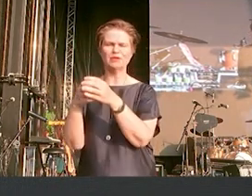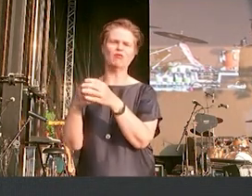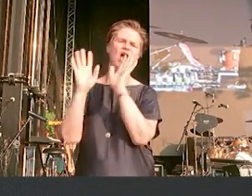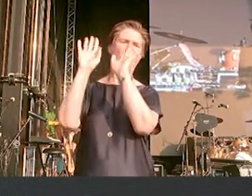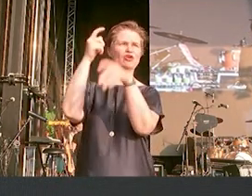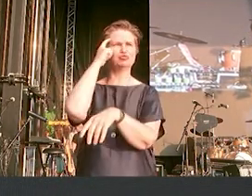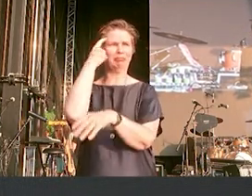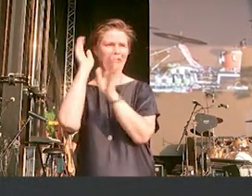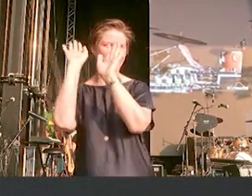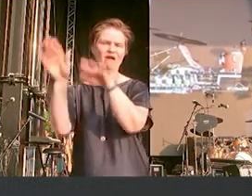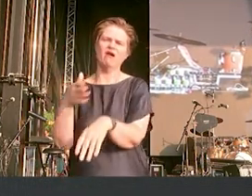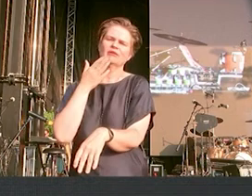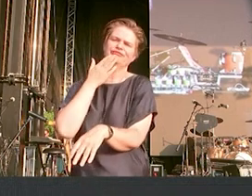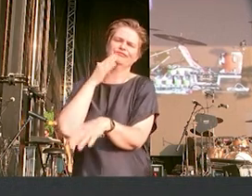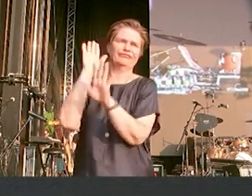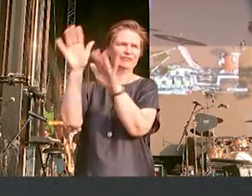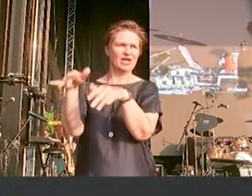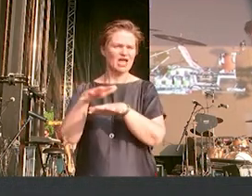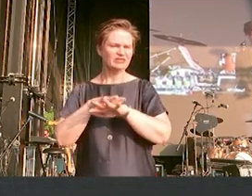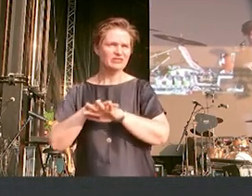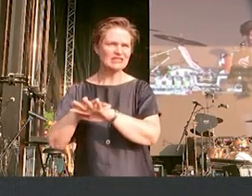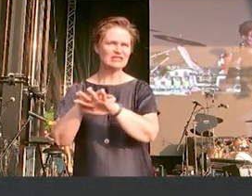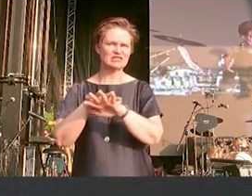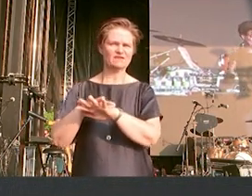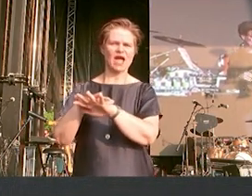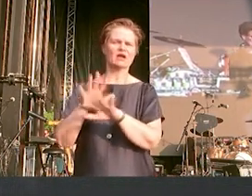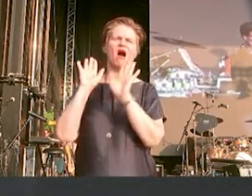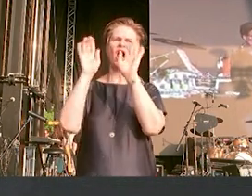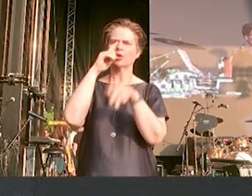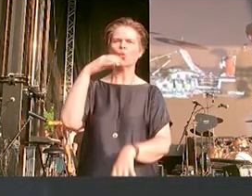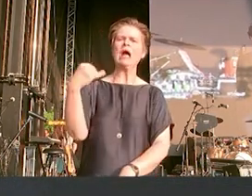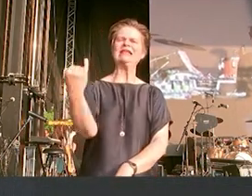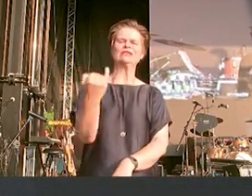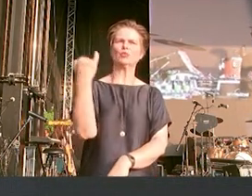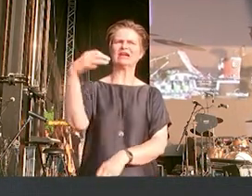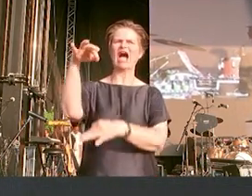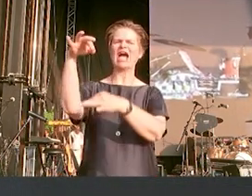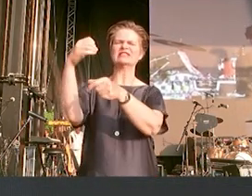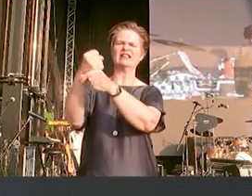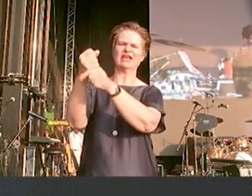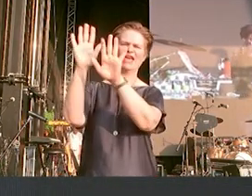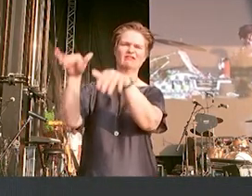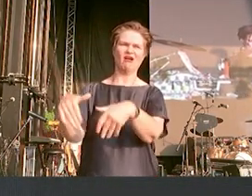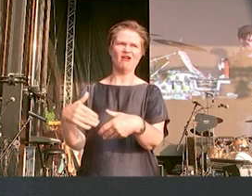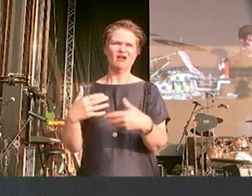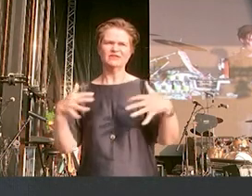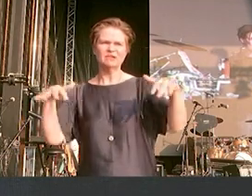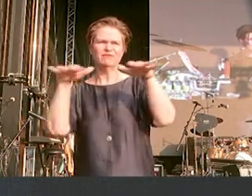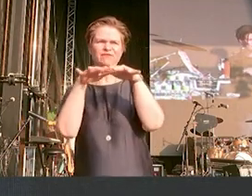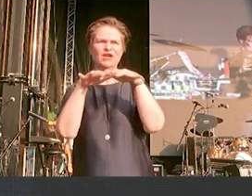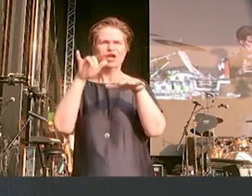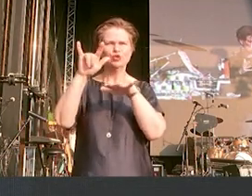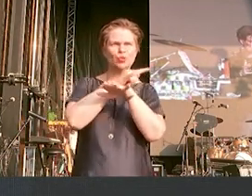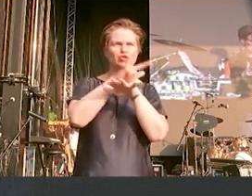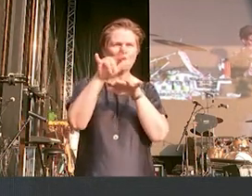Bis vor kurzem wurden noch Netzwerke als isolierte Einzeltäter, rassistische, revisionistische YouTuber